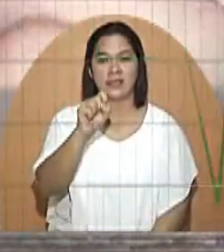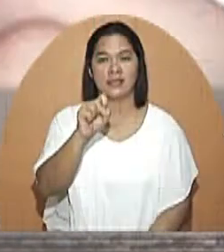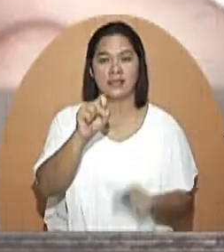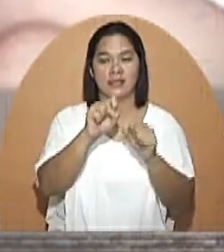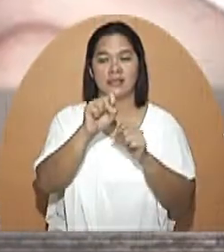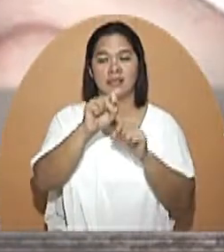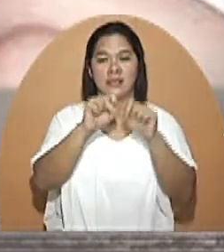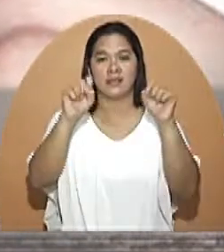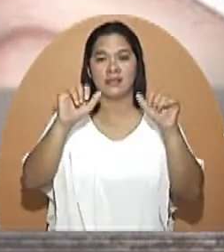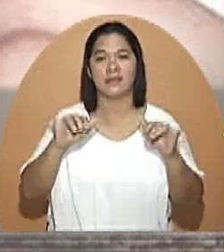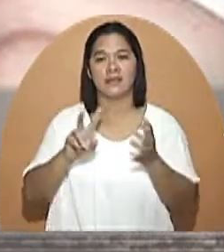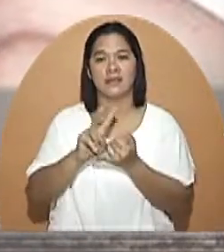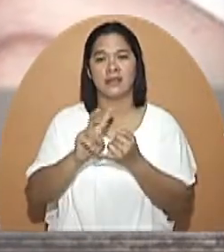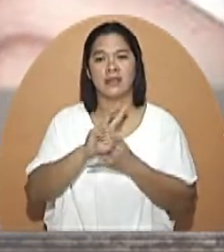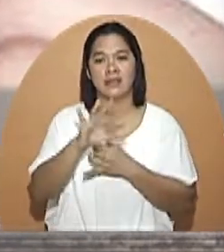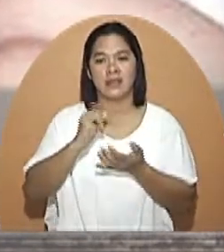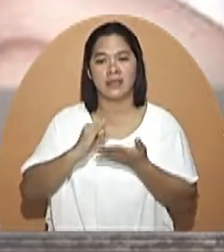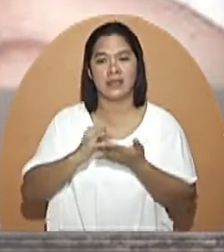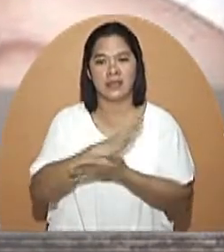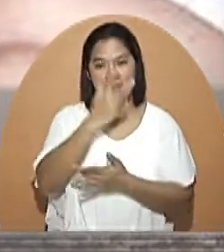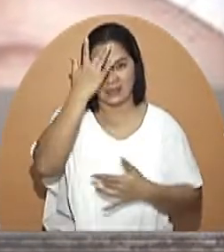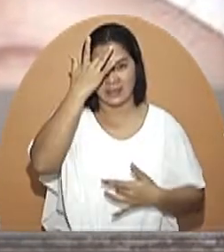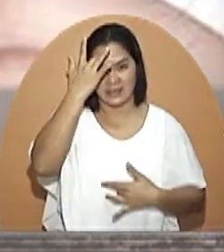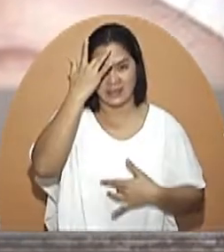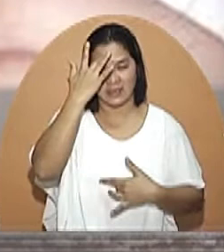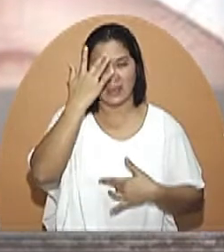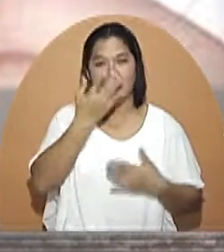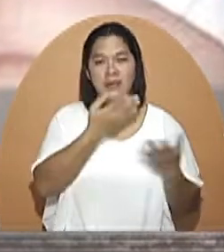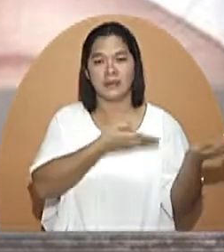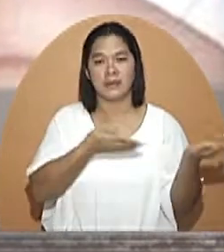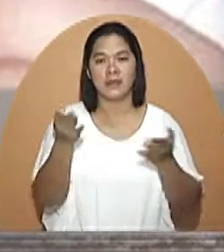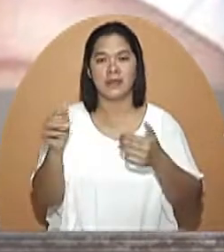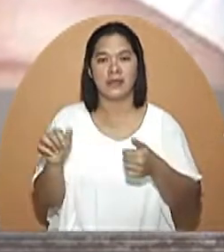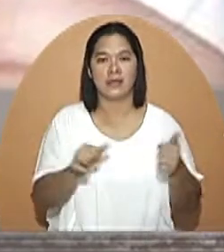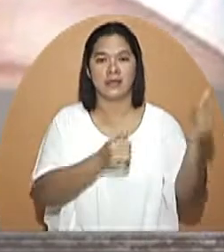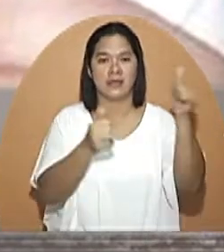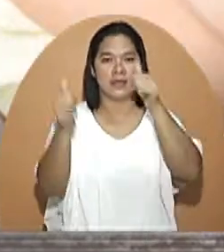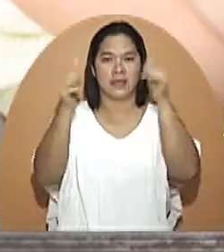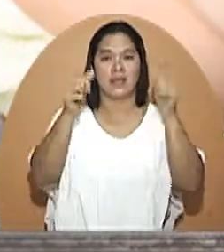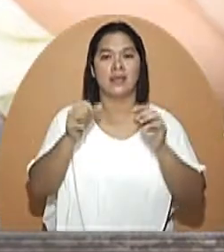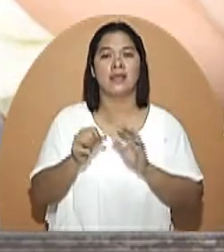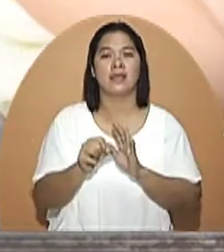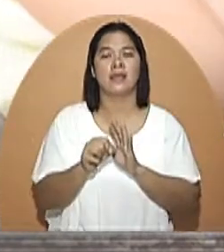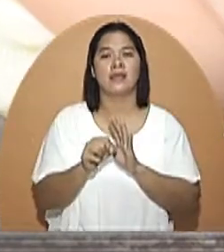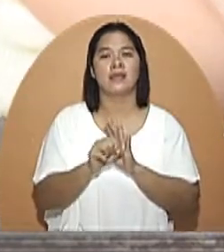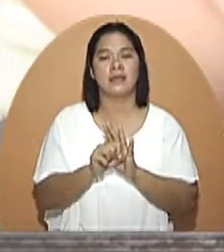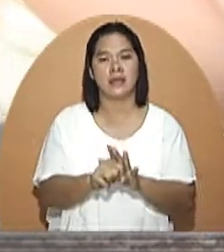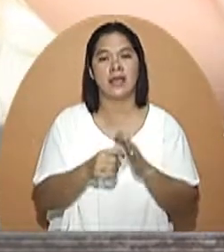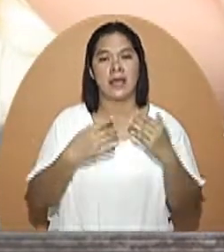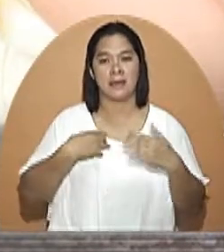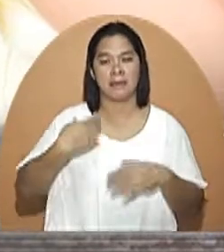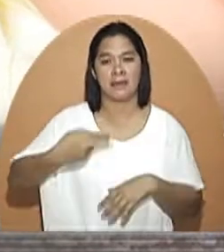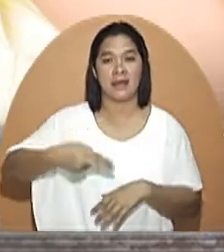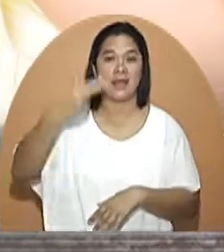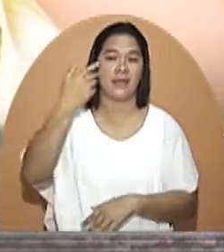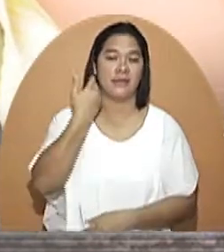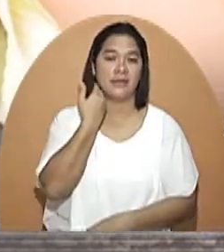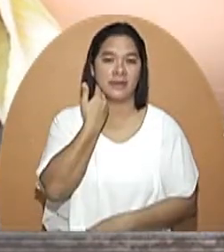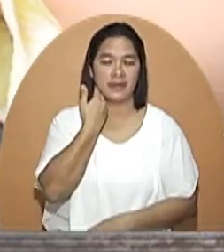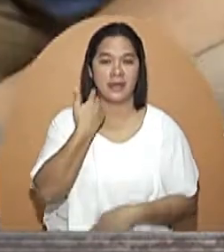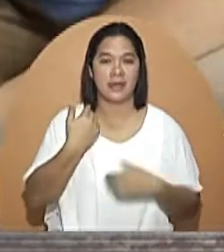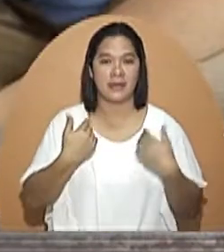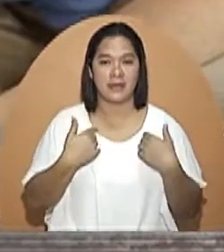Ang systemic viral infection ay sakit na dala ng hangin. Ang mga sintomas ay mataas na